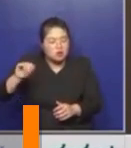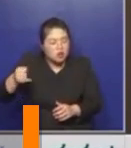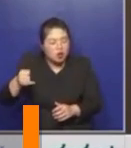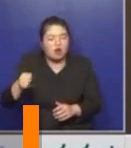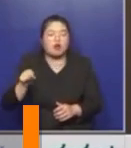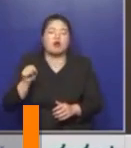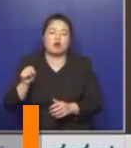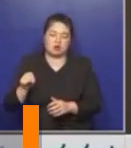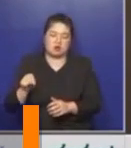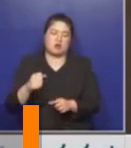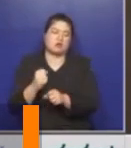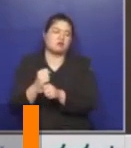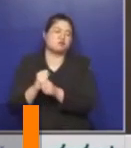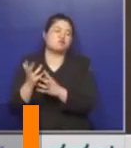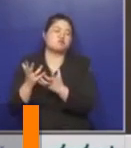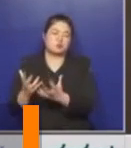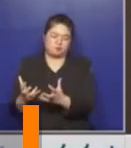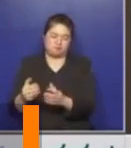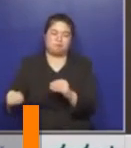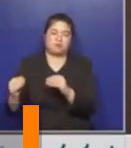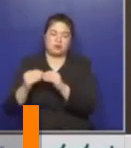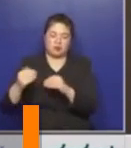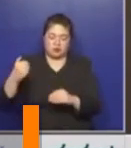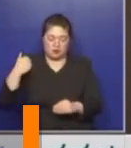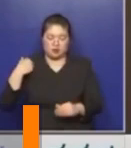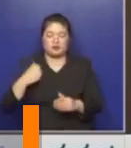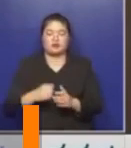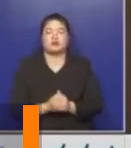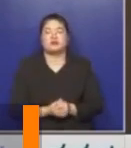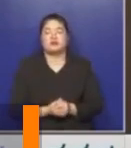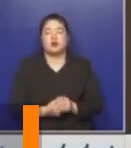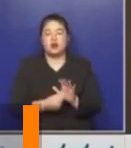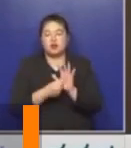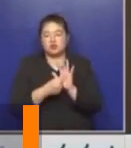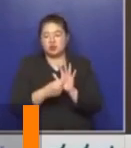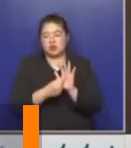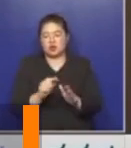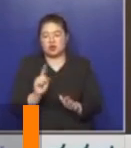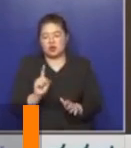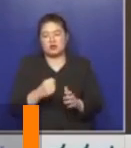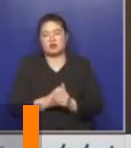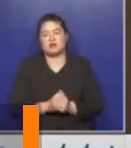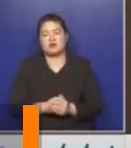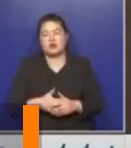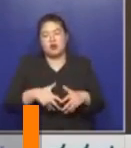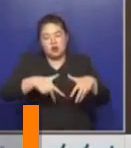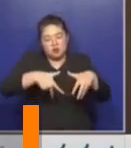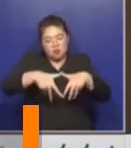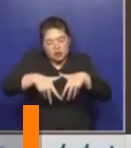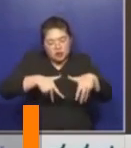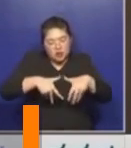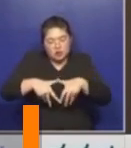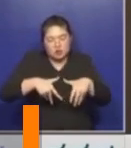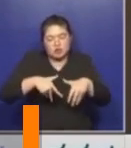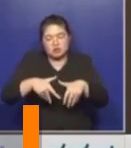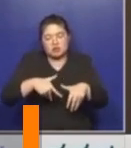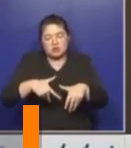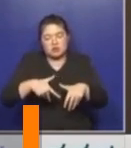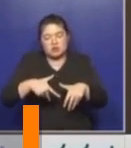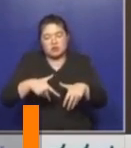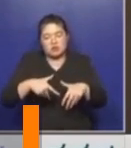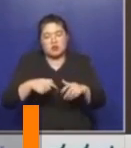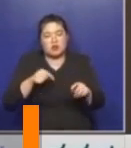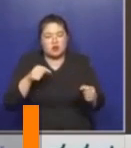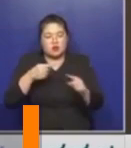ครับขออธิษฐานการครับมีเคสตัวอย่างว่ากรณีประชาชนเนี่ยไม่สามารถไปใช้สิทธิ์เลือกตั้งได้ในวันที่